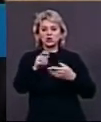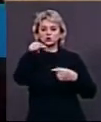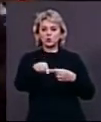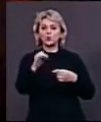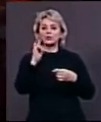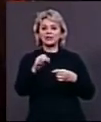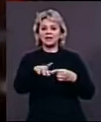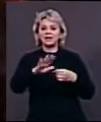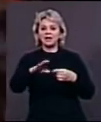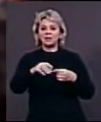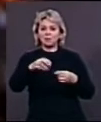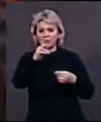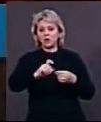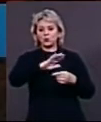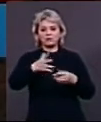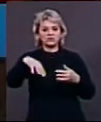и небытие.